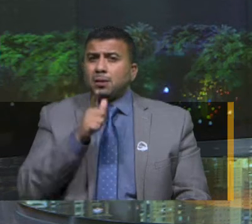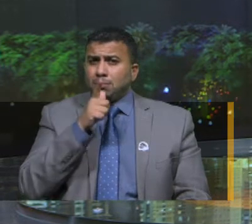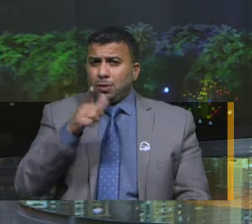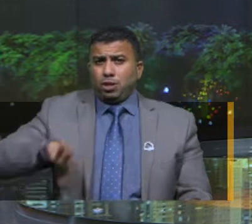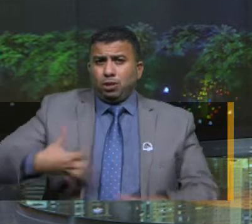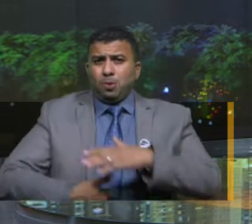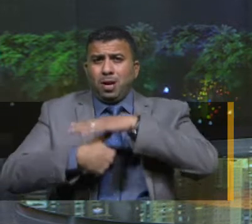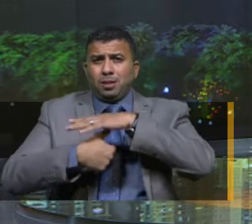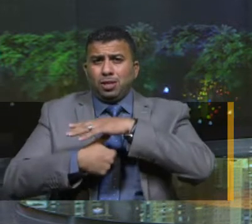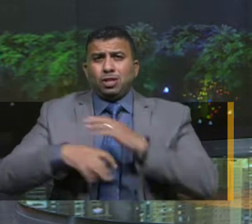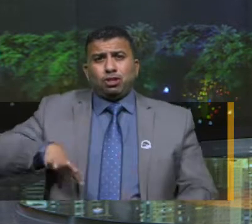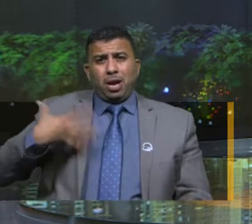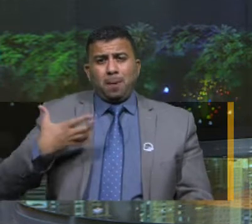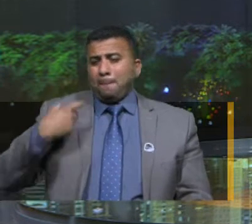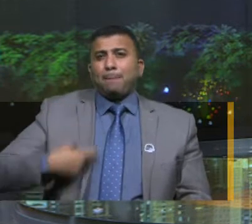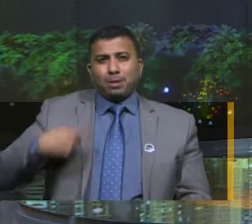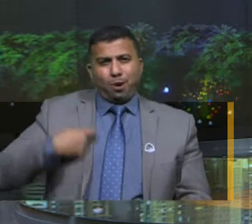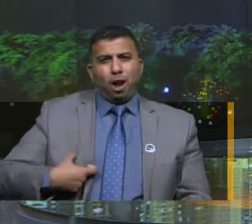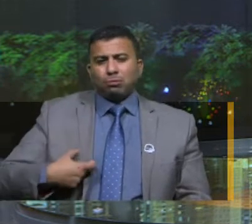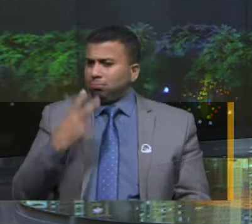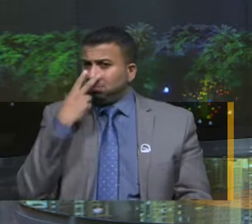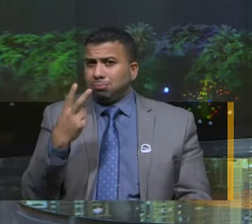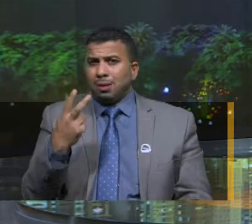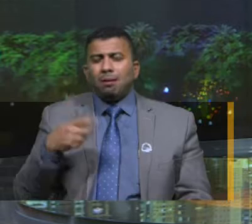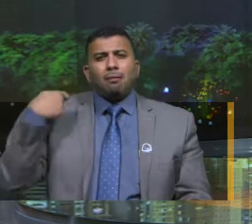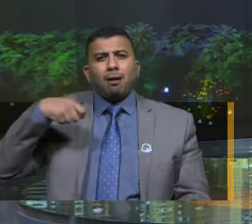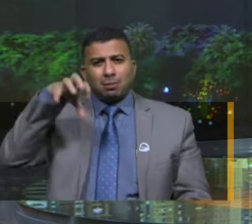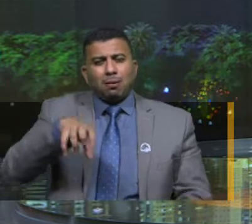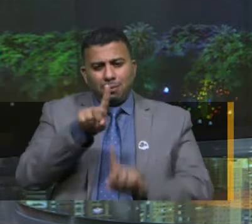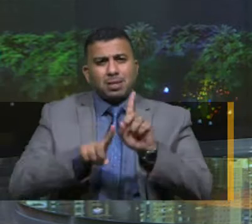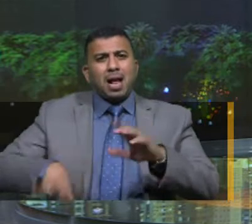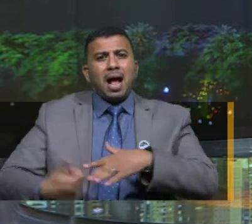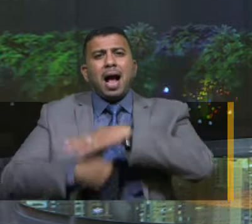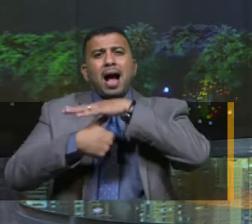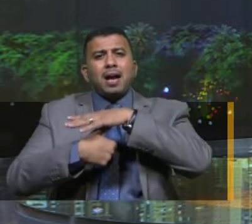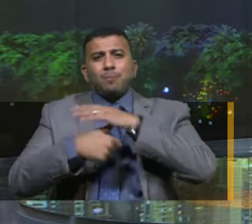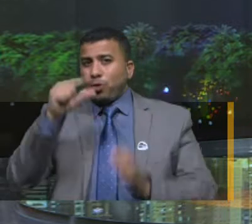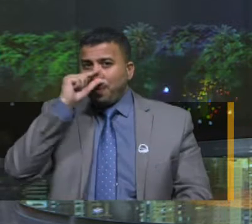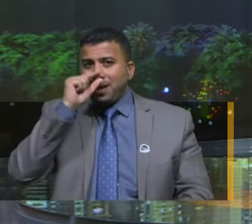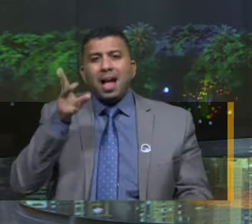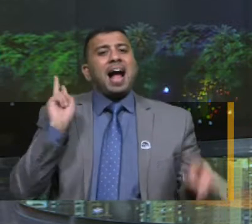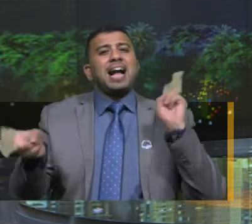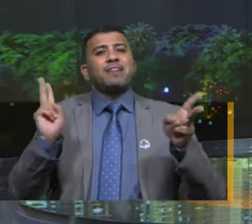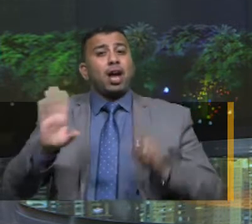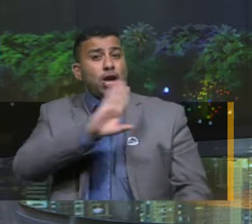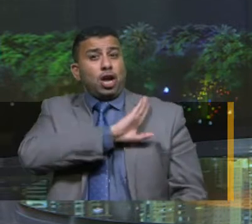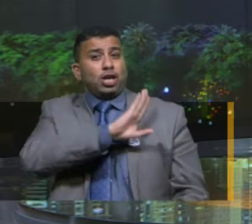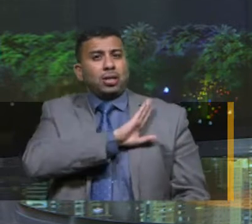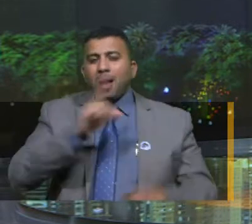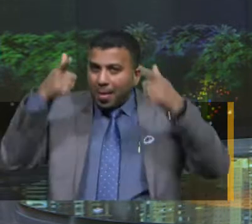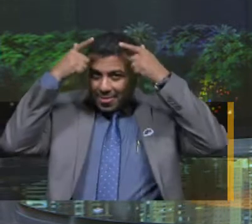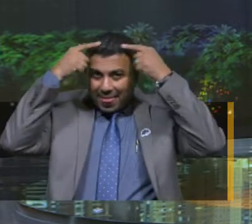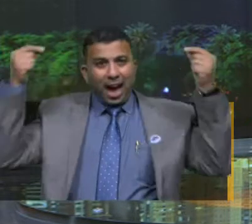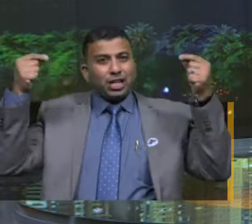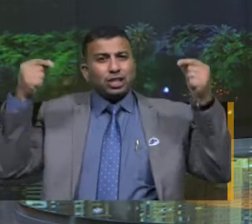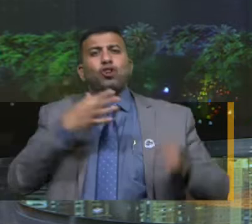رعى صاحب السمو الشيخ محمد بن راشد آل مكتوم نائب رئيس الدولة رئيس مجلس الوزراء حاكم دبي احتفال القوات